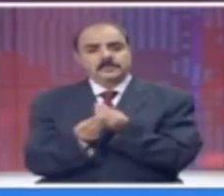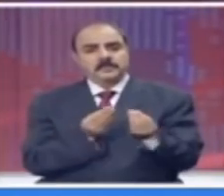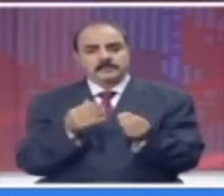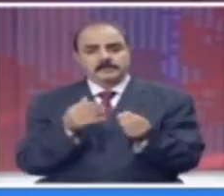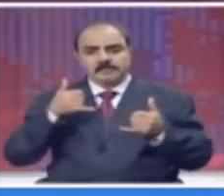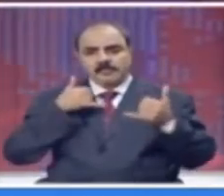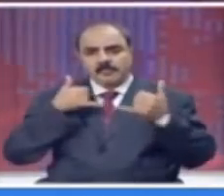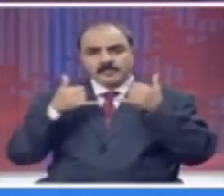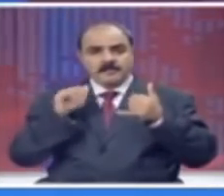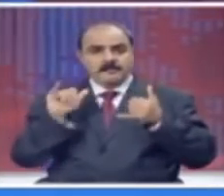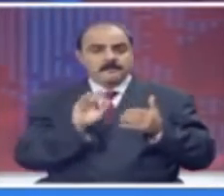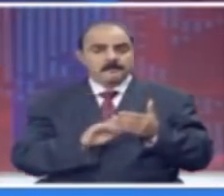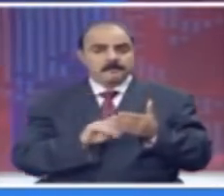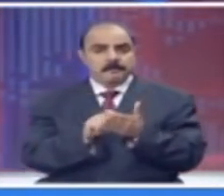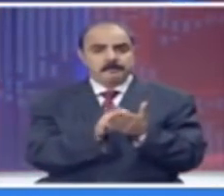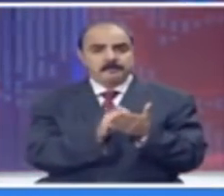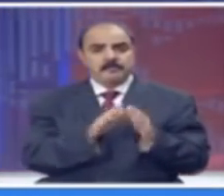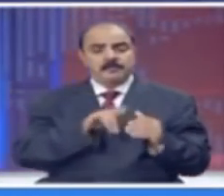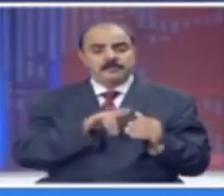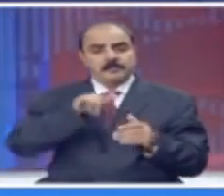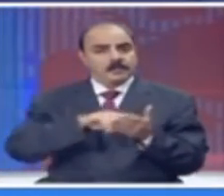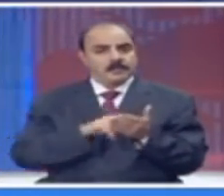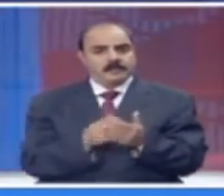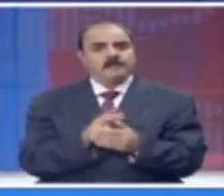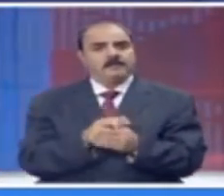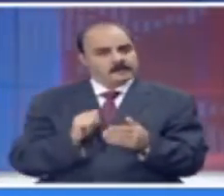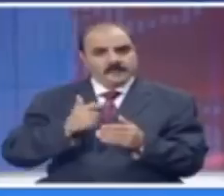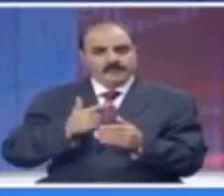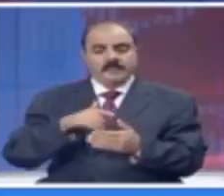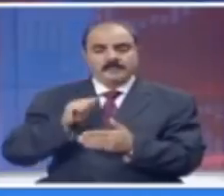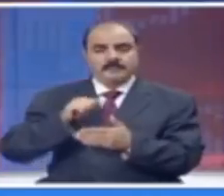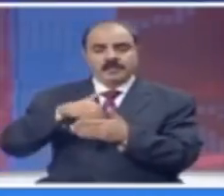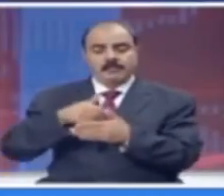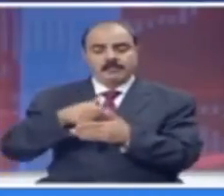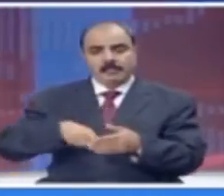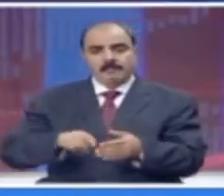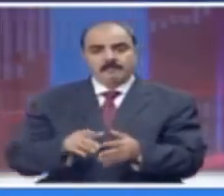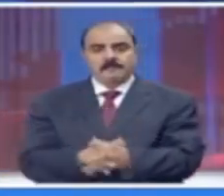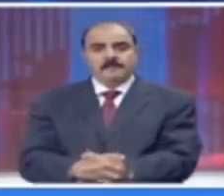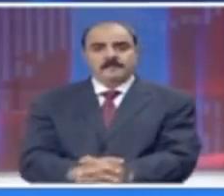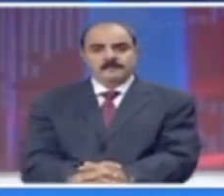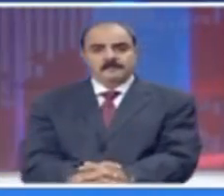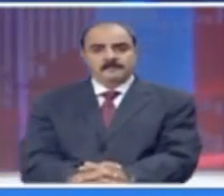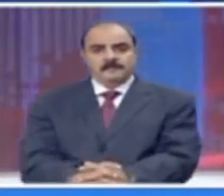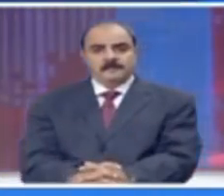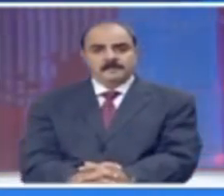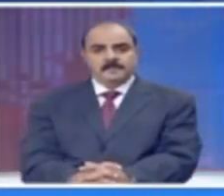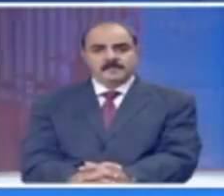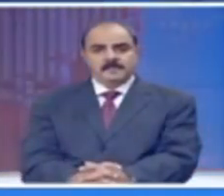بالخارج اجتماع غرفة العمليات لمتابعة إجراءات مشاركة المصريين بالخارج في المرحلة